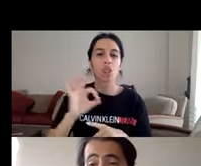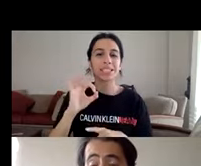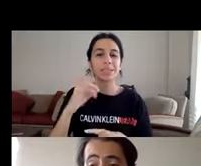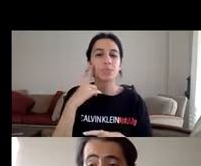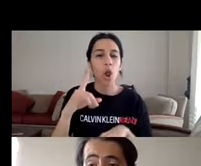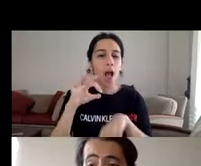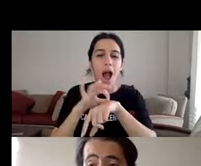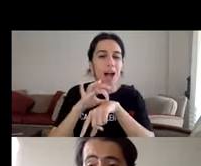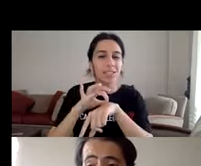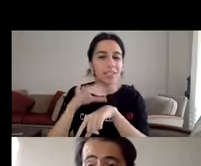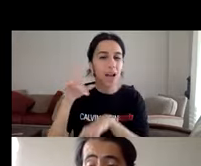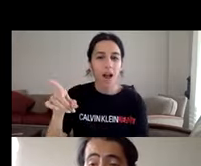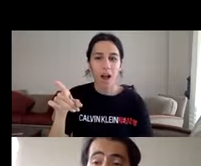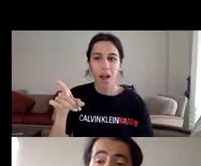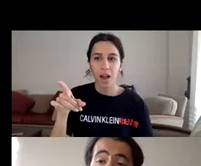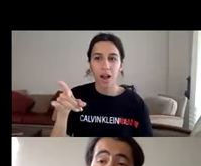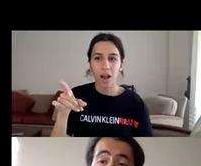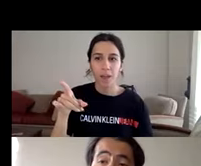işte rahatsızlıkların